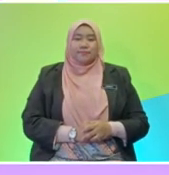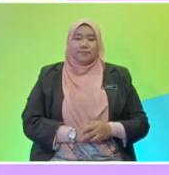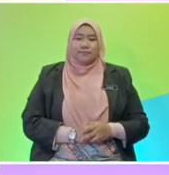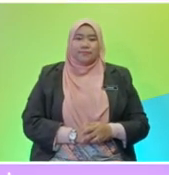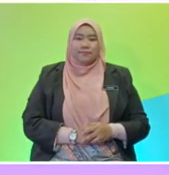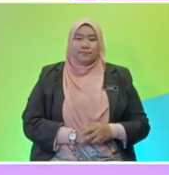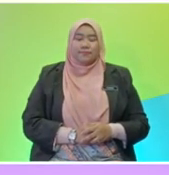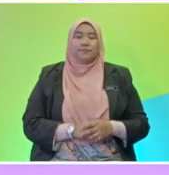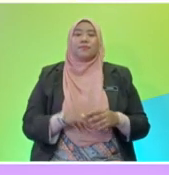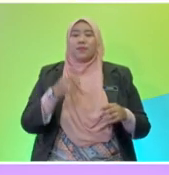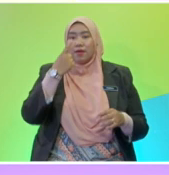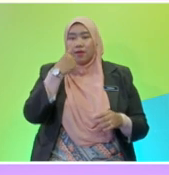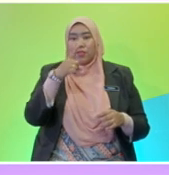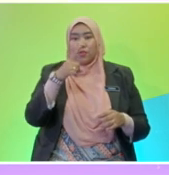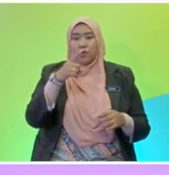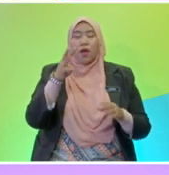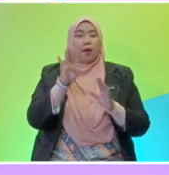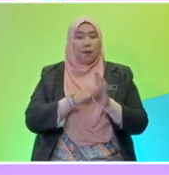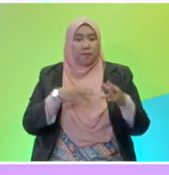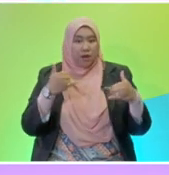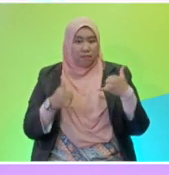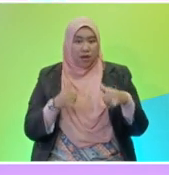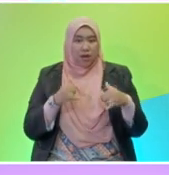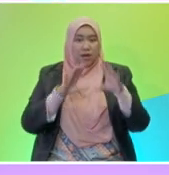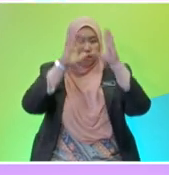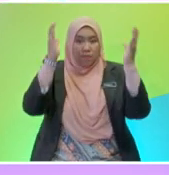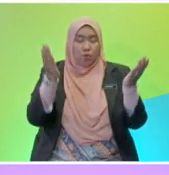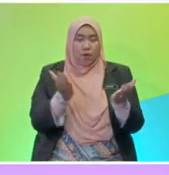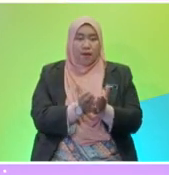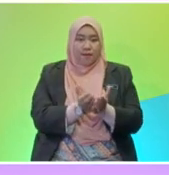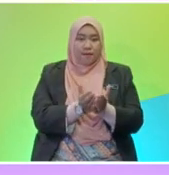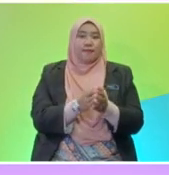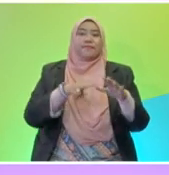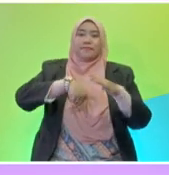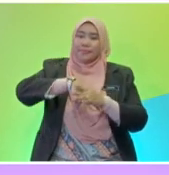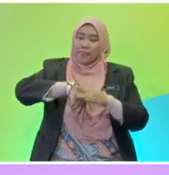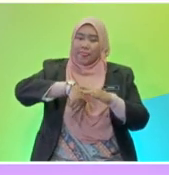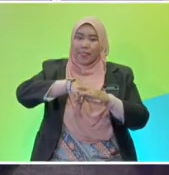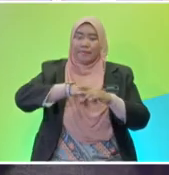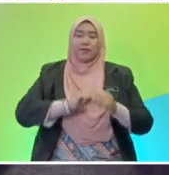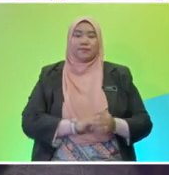Yaelah untuk bermain bola sepak juga Betul bermain bola sepak